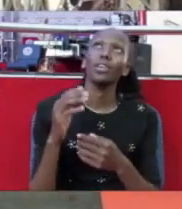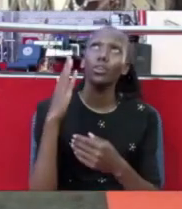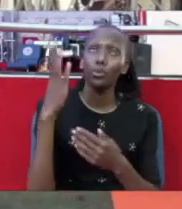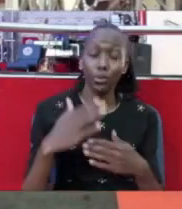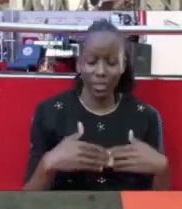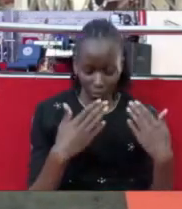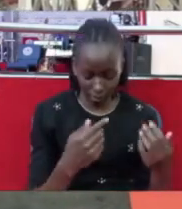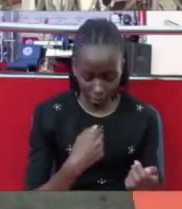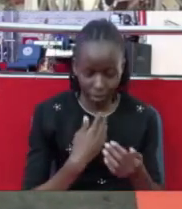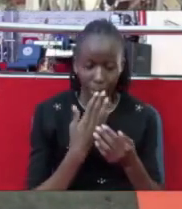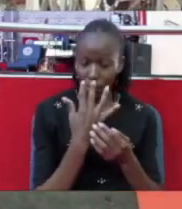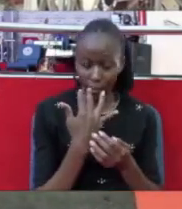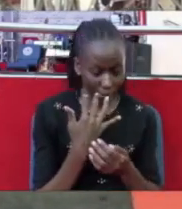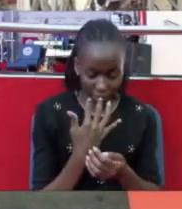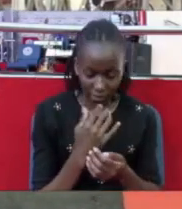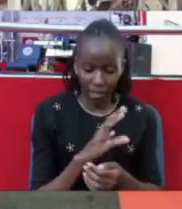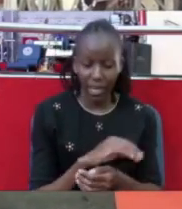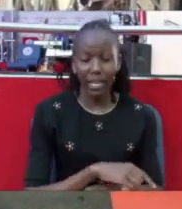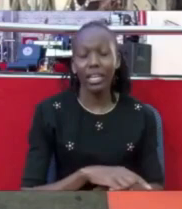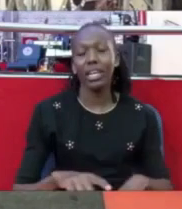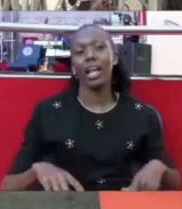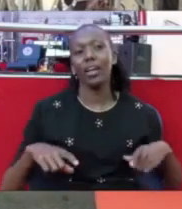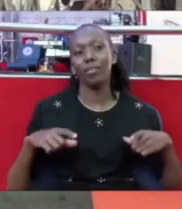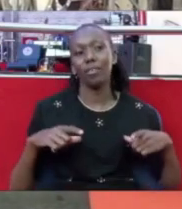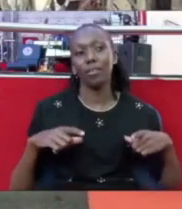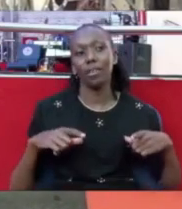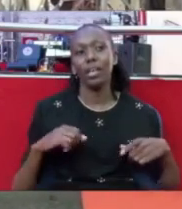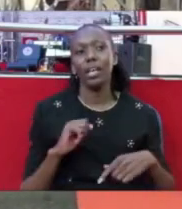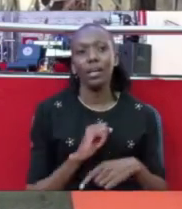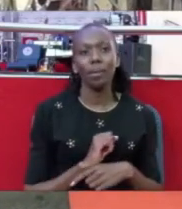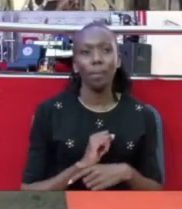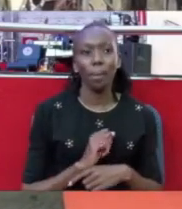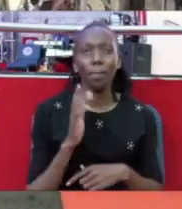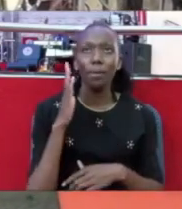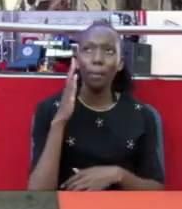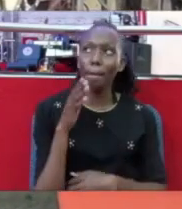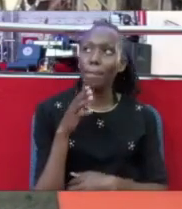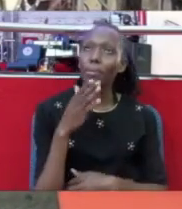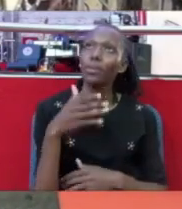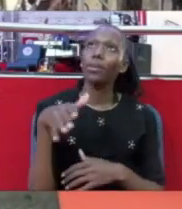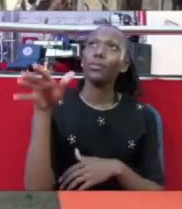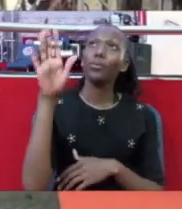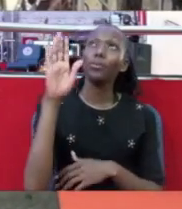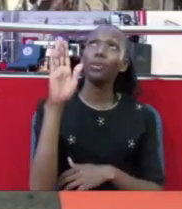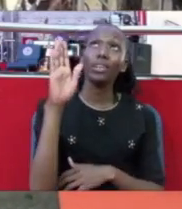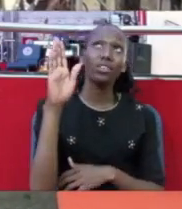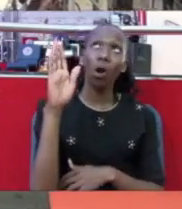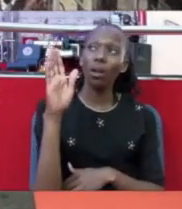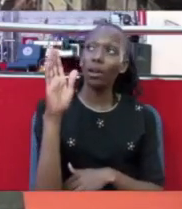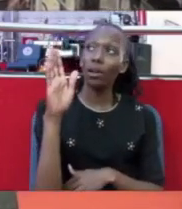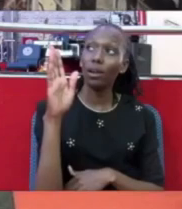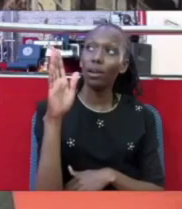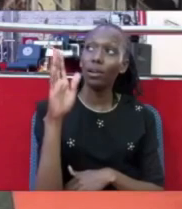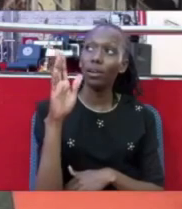want to be responsible umenipa for it. Umenipa uhai na ninataka kushughulika kwa niaba yako. Because you are, O Lord, is the greatness. Kwa sababu ukuu